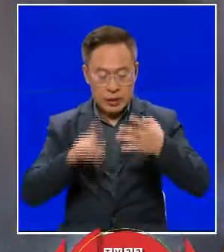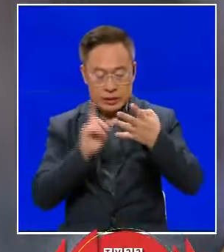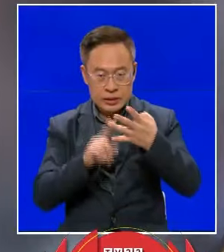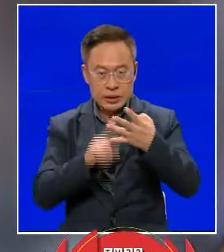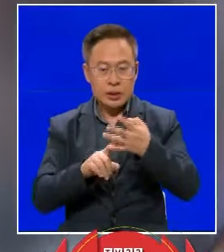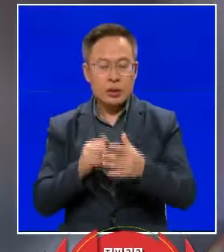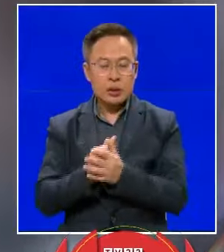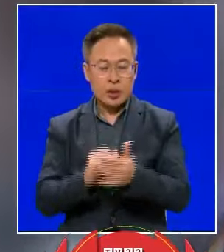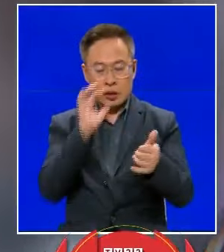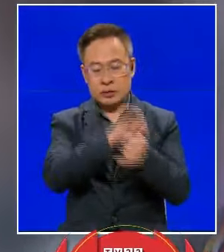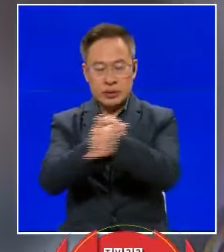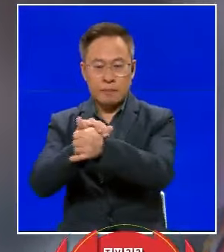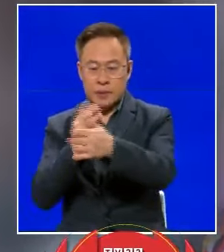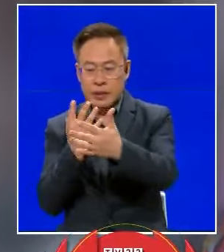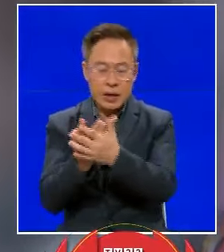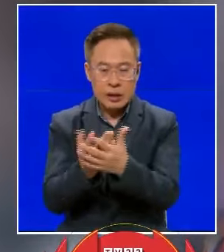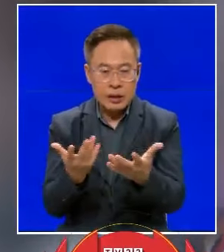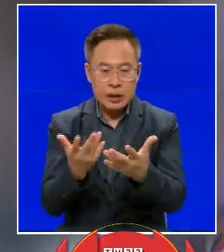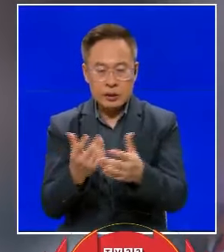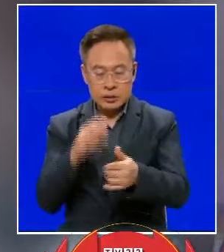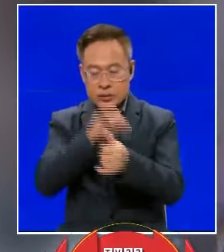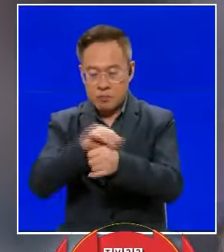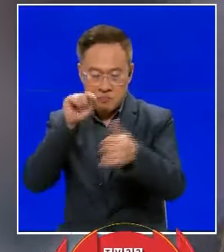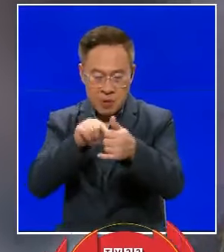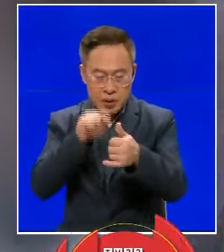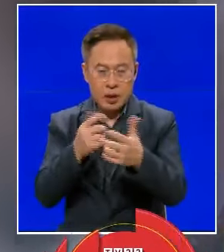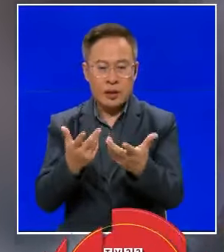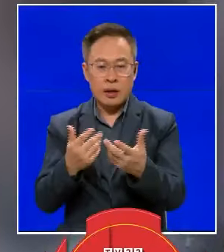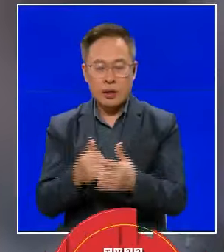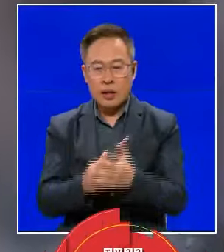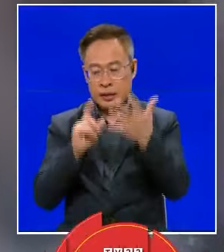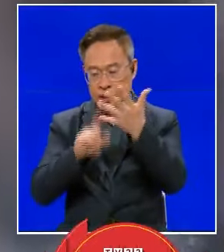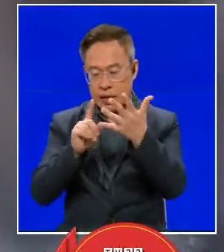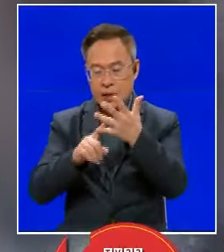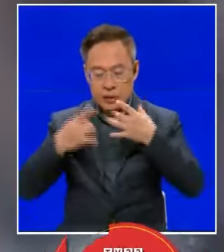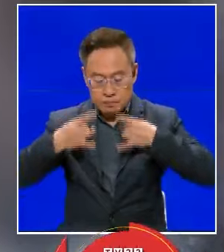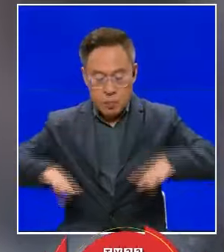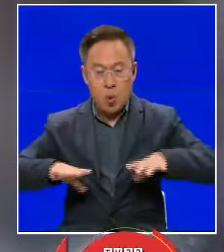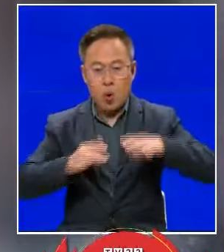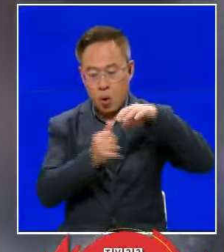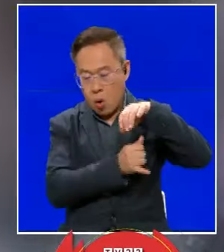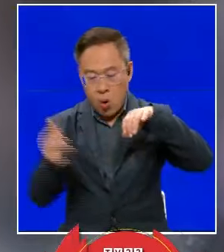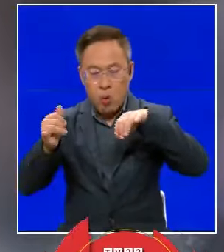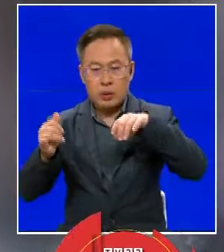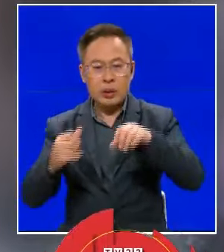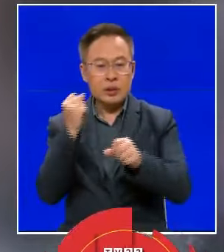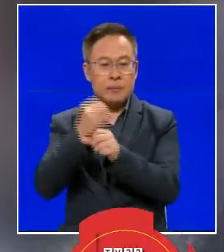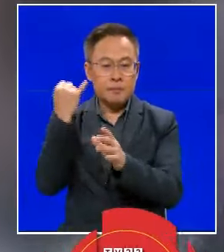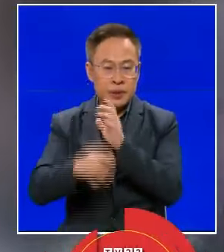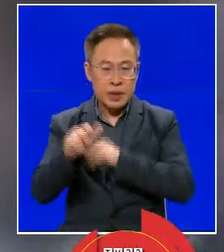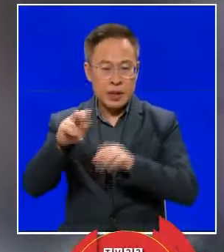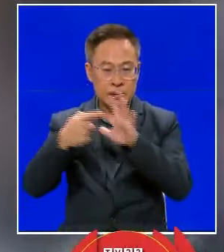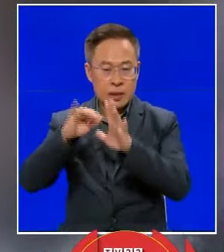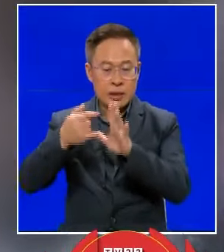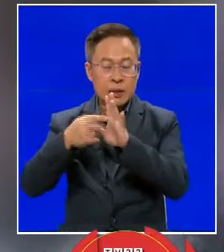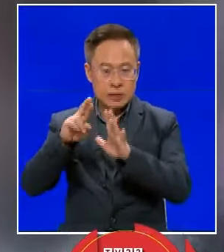ะอันนี้เดี๋ยวต้องสอบสวนอีกทีนะว่าเข้าหรือเปล่านะครับอันดับสุดท้ายเนี่ยคือเรื่องของอนาจารนะครับอันนี้คุก10ปีแล้วก็สามารถออกหมาย